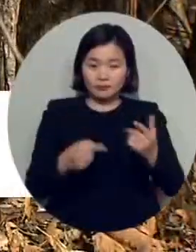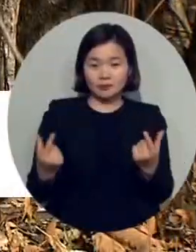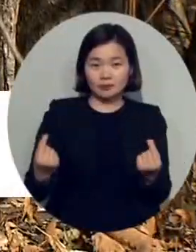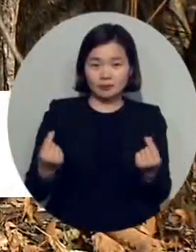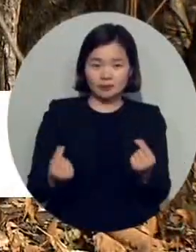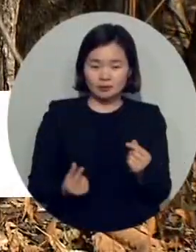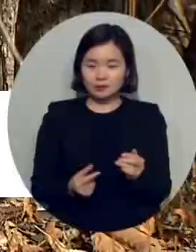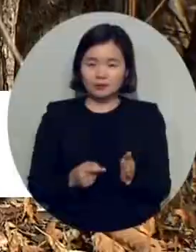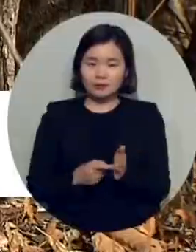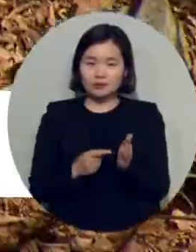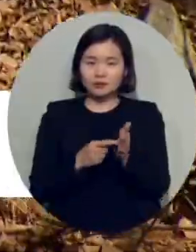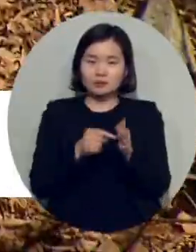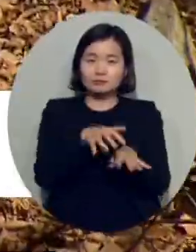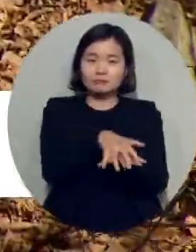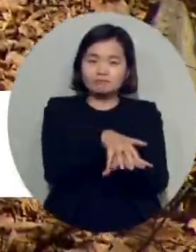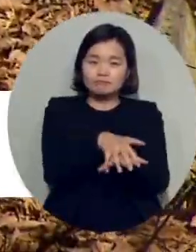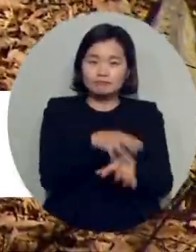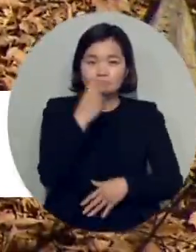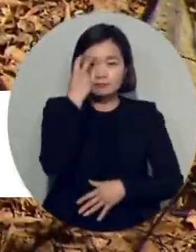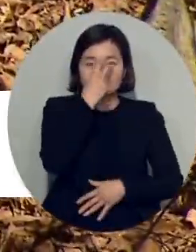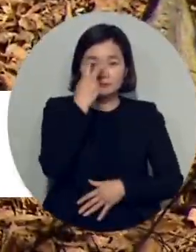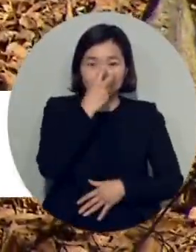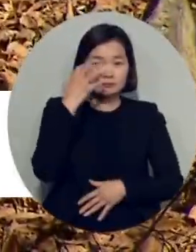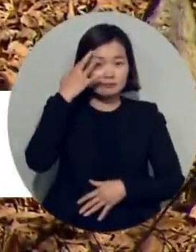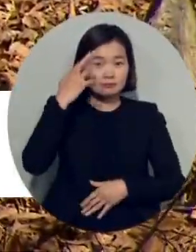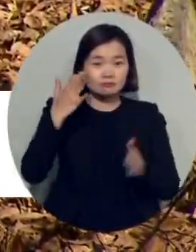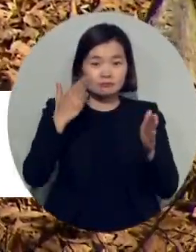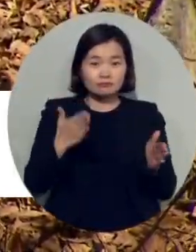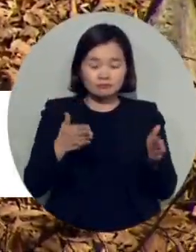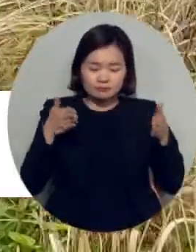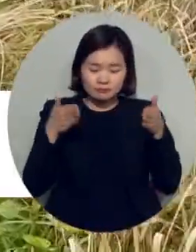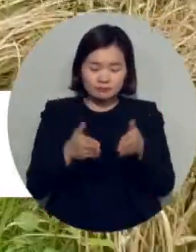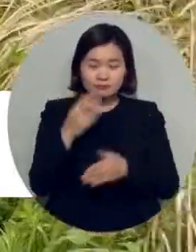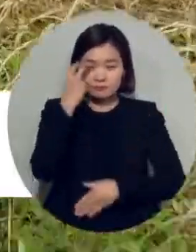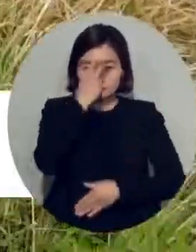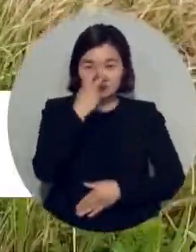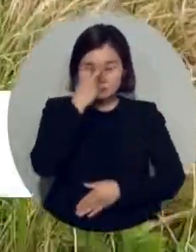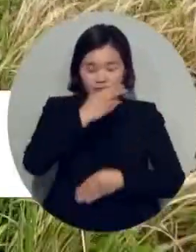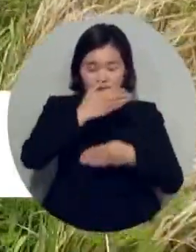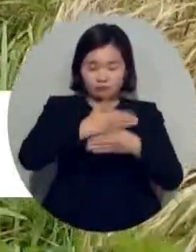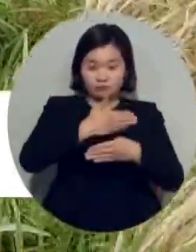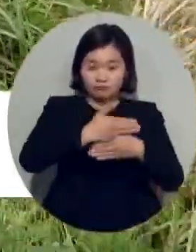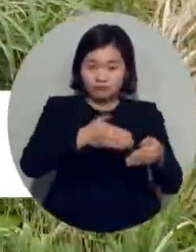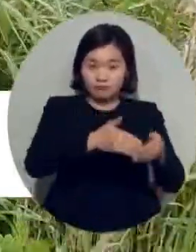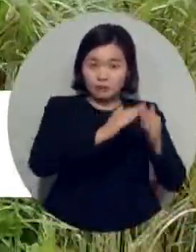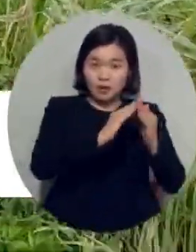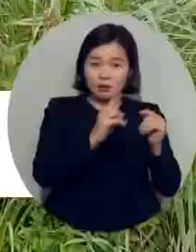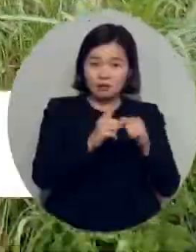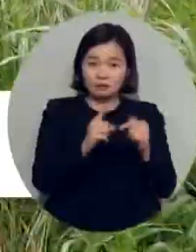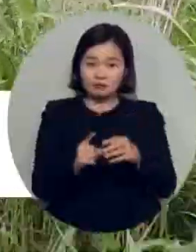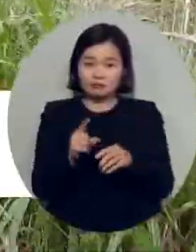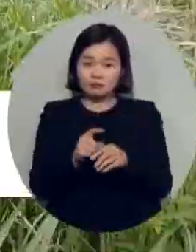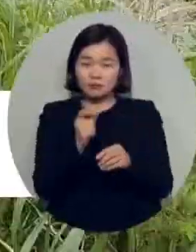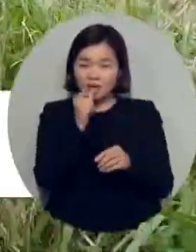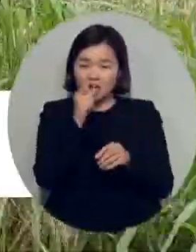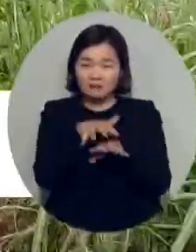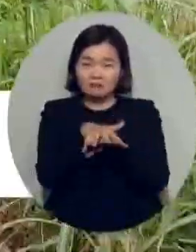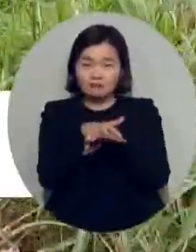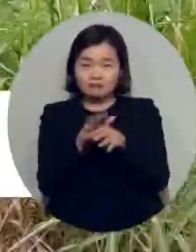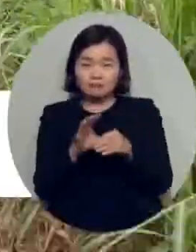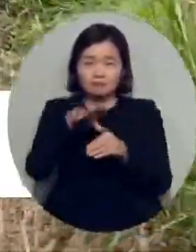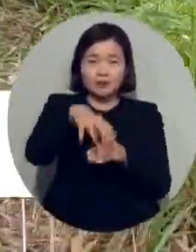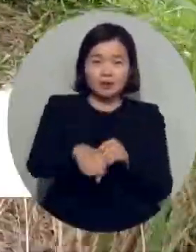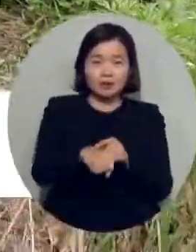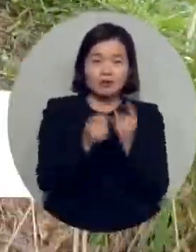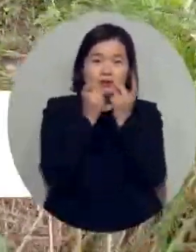긴급 수색대를 편성해 2주간 집중 수색을 진행하고 울타리 설치, 포획 트랩을 이용해